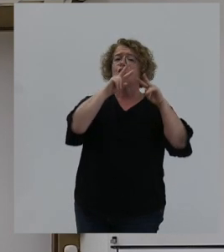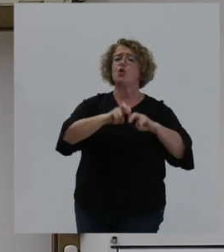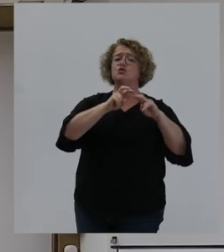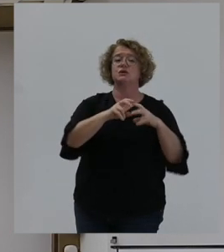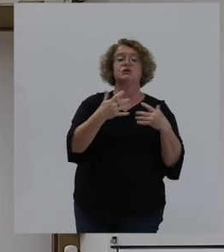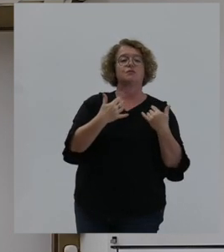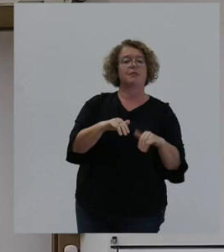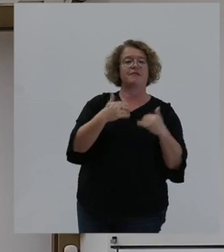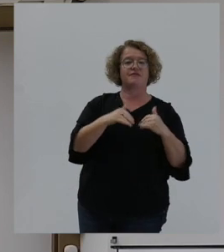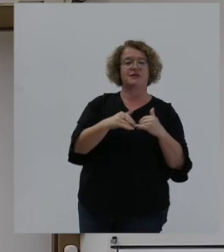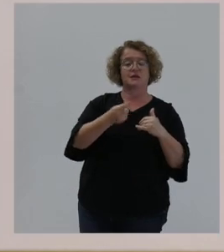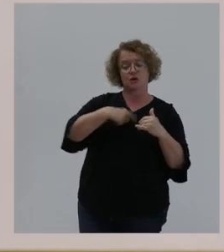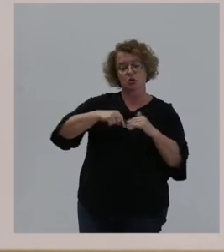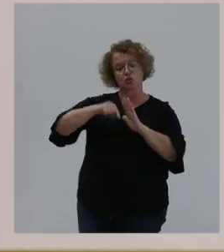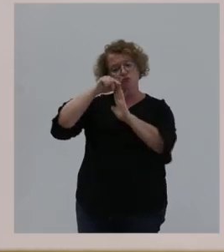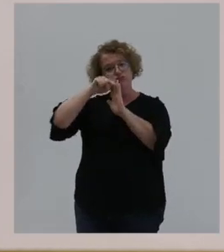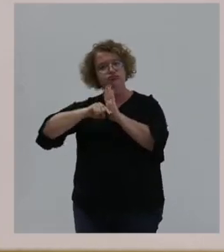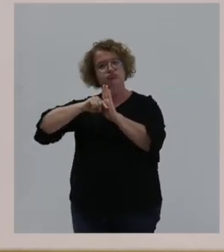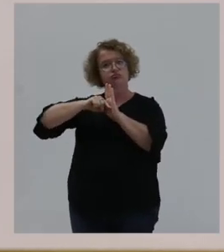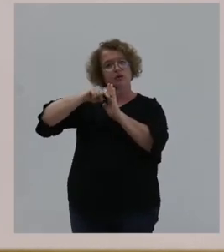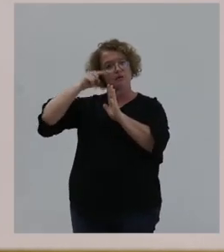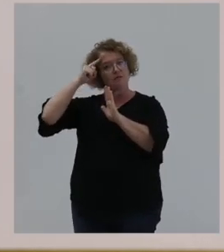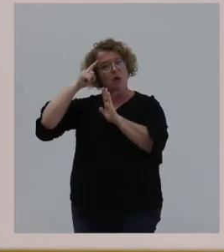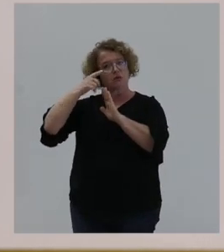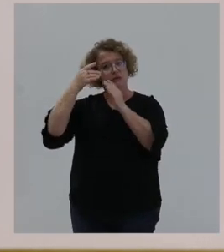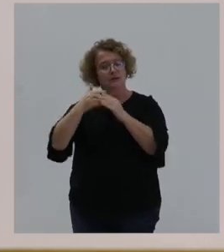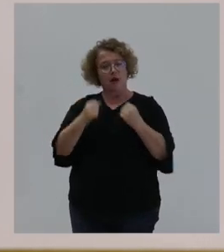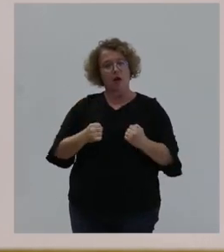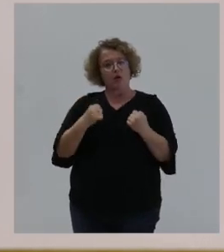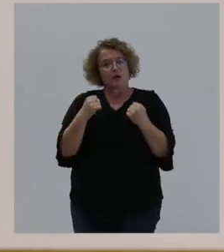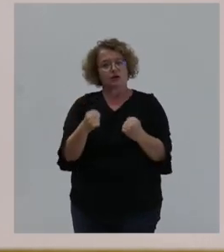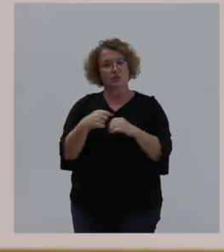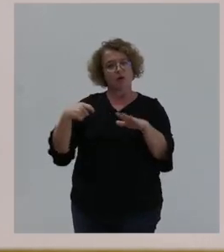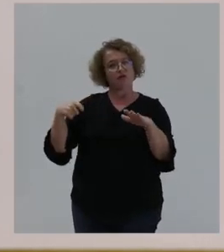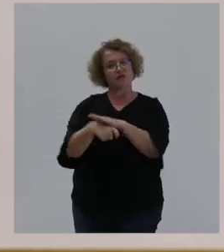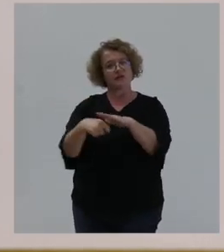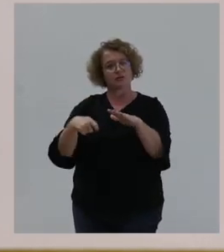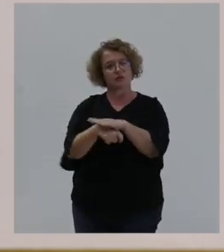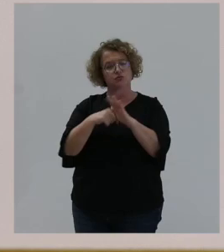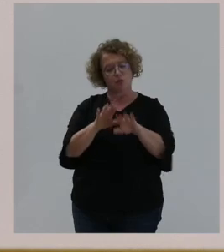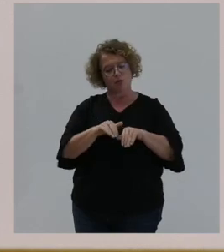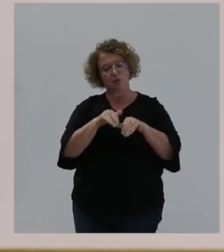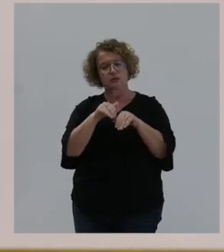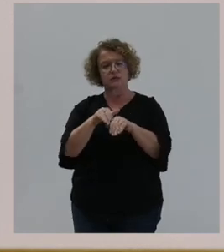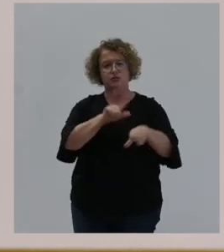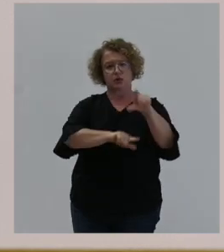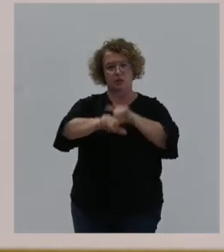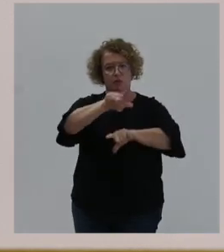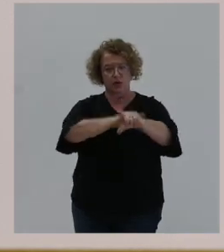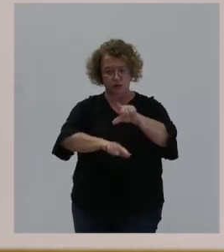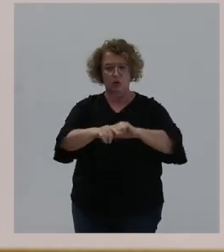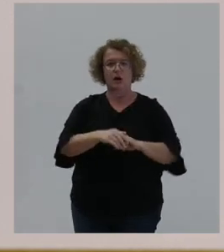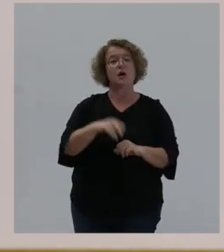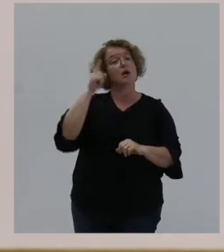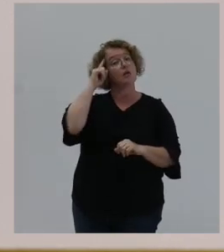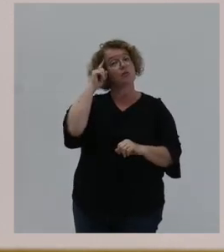soit conforme à nos principes. Qu'est-ce que ça veut dire ? Premier engagement, un maintien des financements pérennes des laboratoires, parce que cela